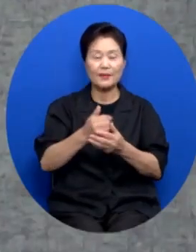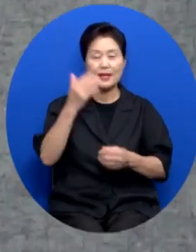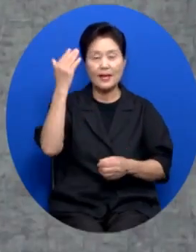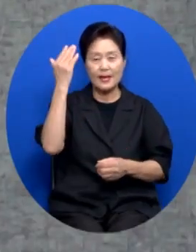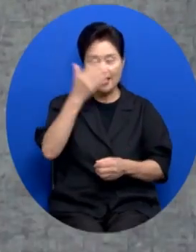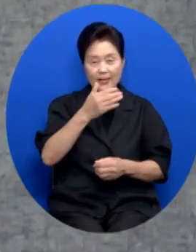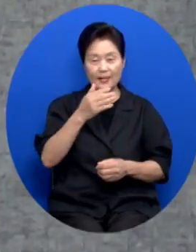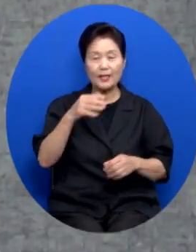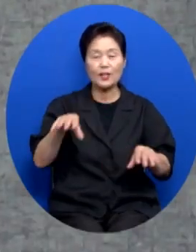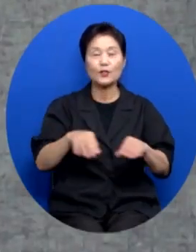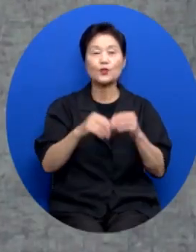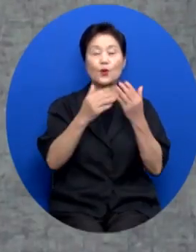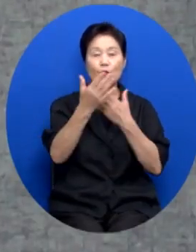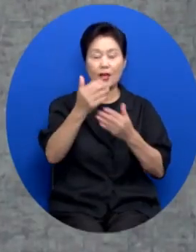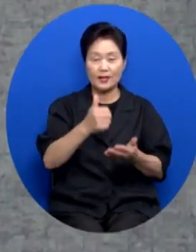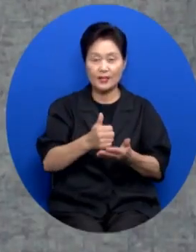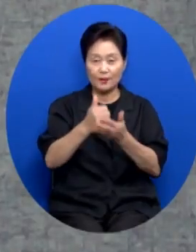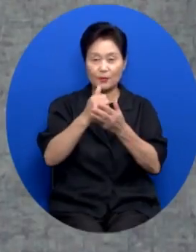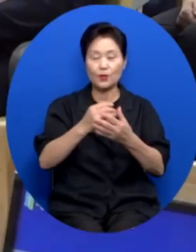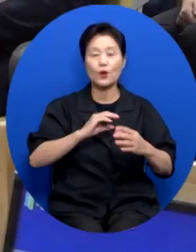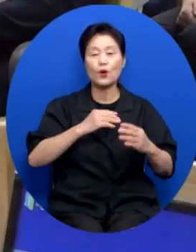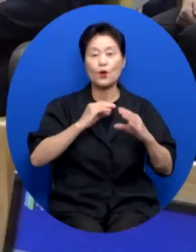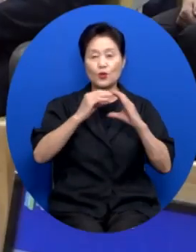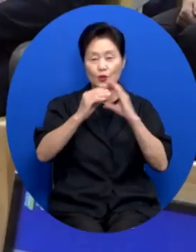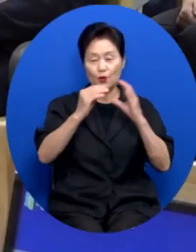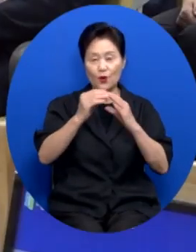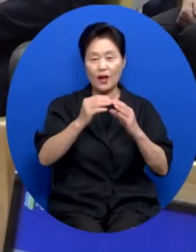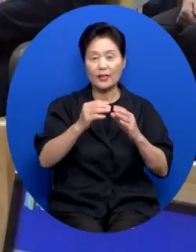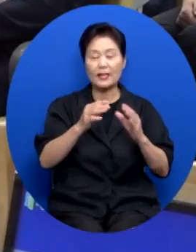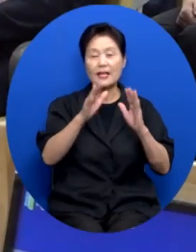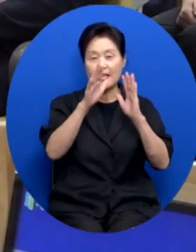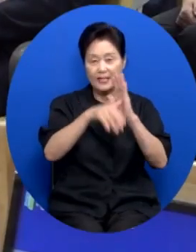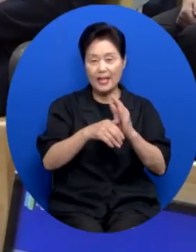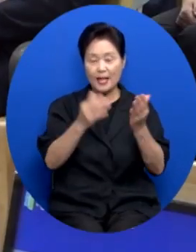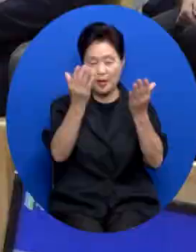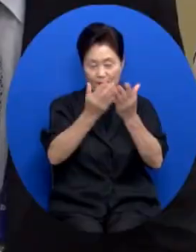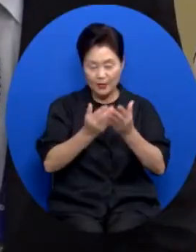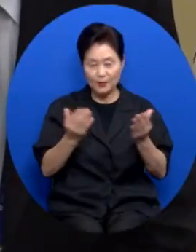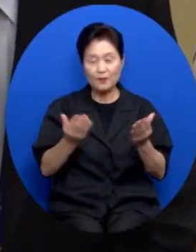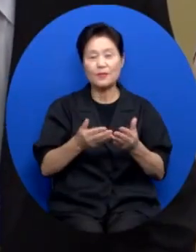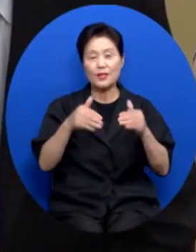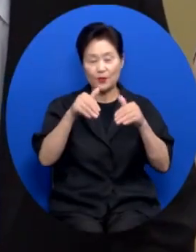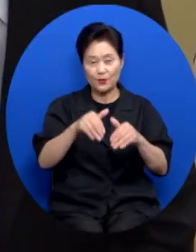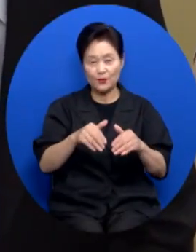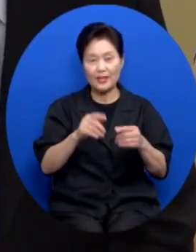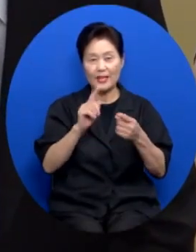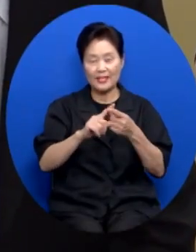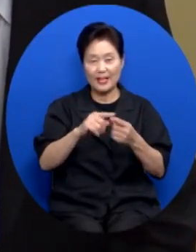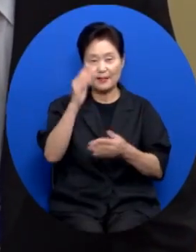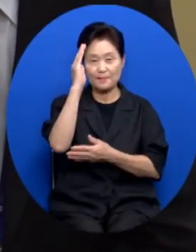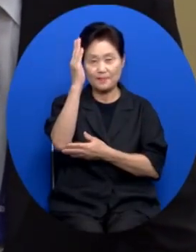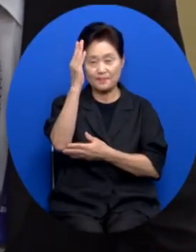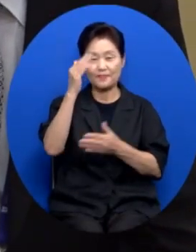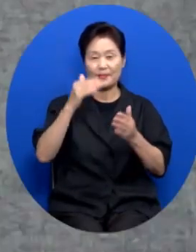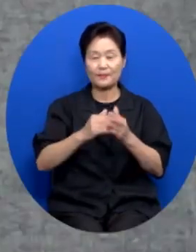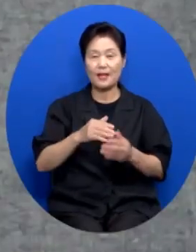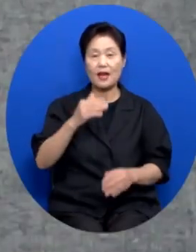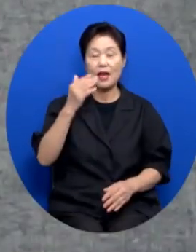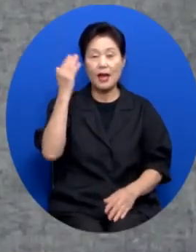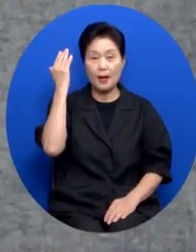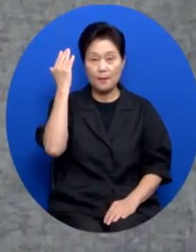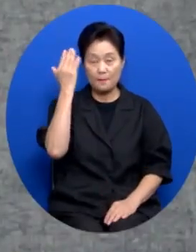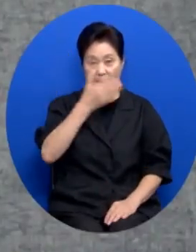깨끗한 총회를 섬기고 소통하는 시대 맞춤 일꾼임을 강조하며 정책을 제시했습니다. 맑고